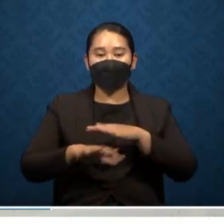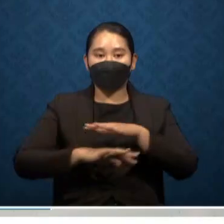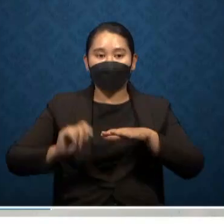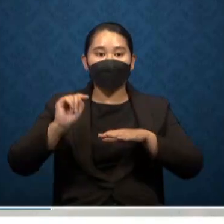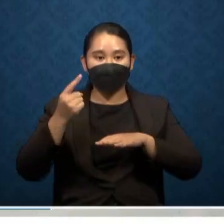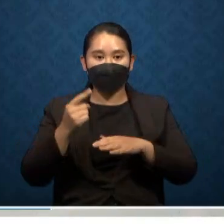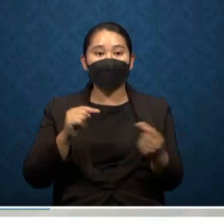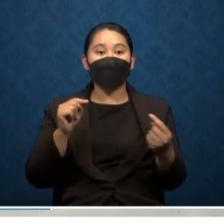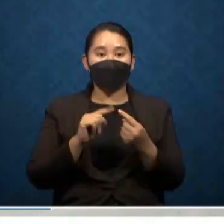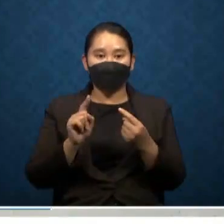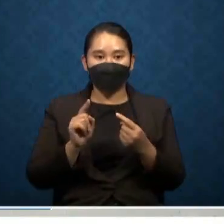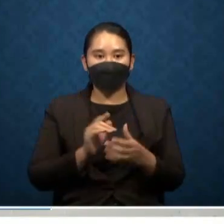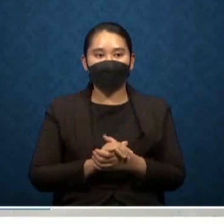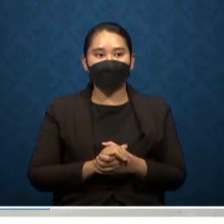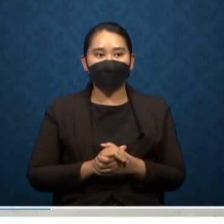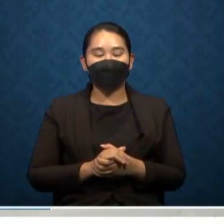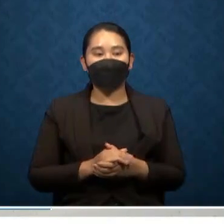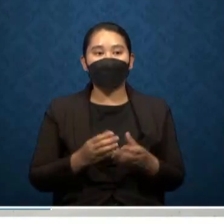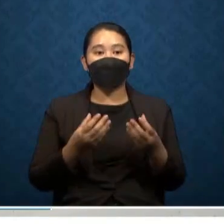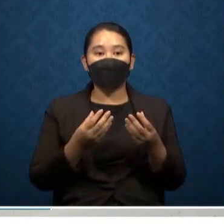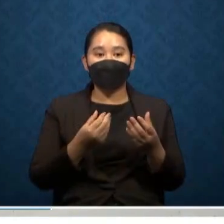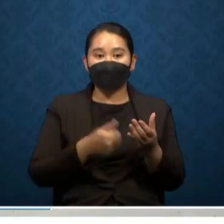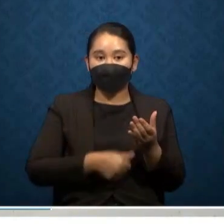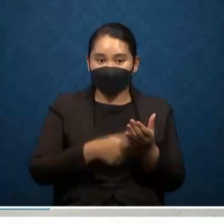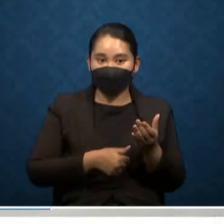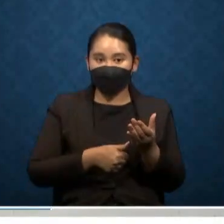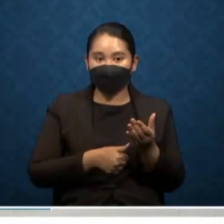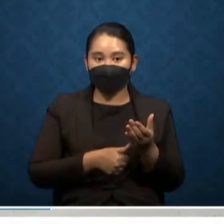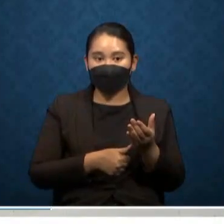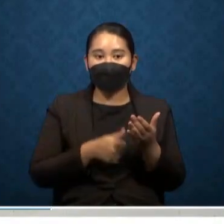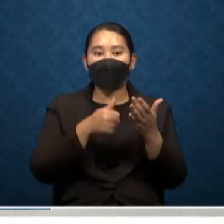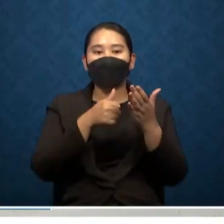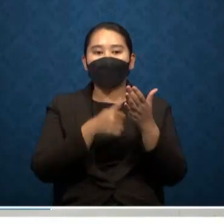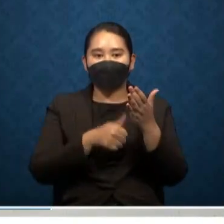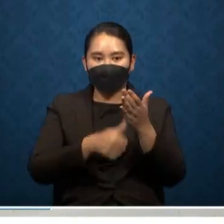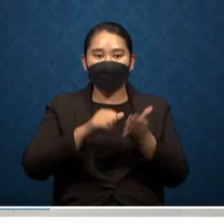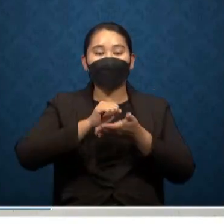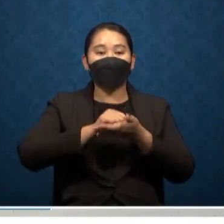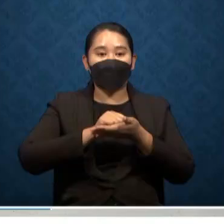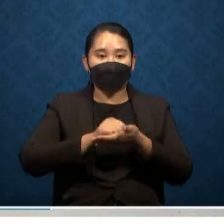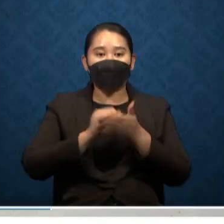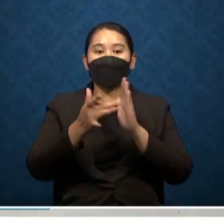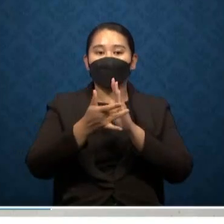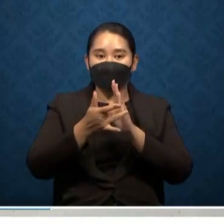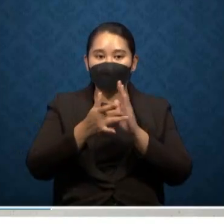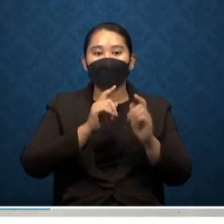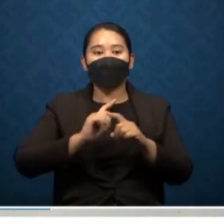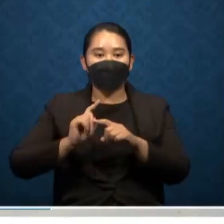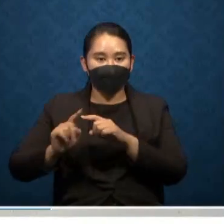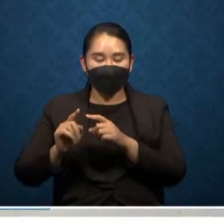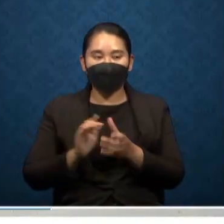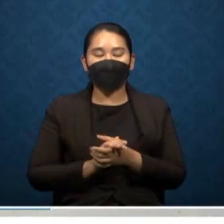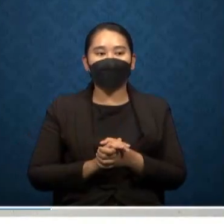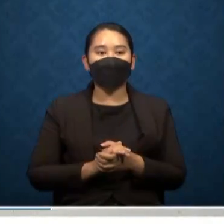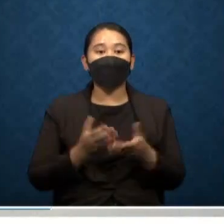มาคือในเรื่องของภาษีมูลค่าเพิ่มบนฐานการให้บริการของอิเล็กทรอนิกส์นะครับบ